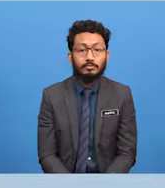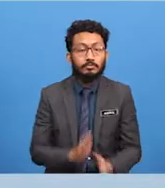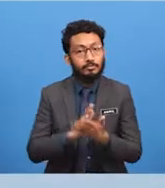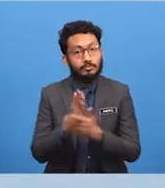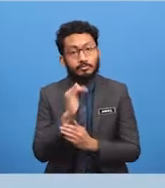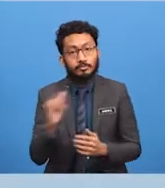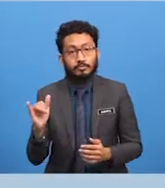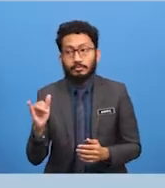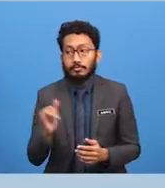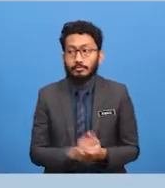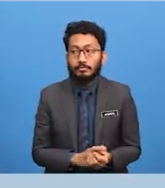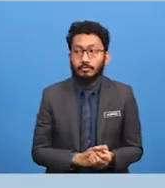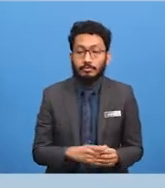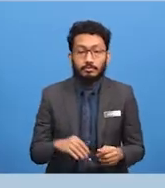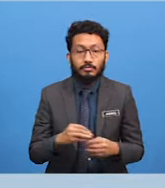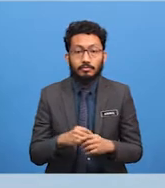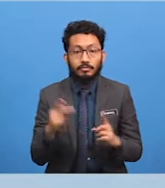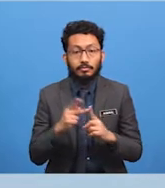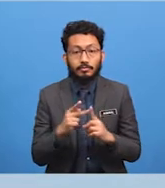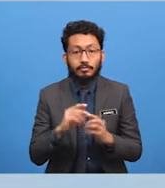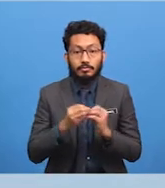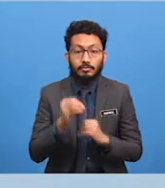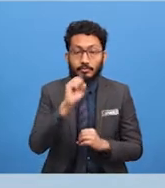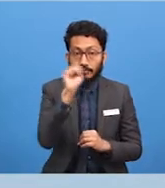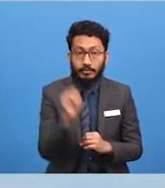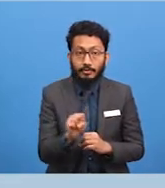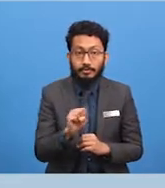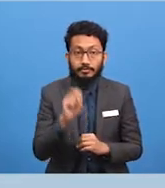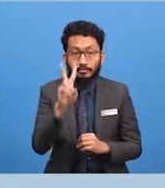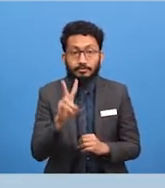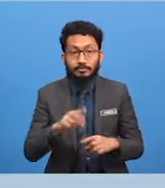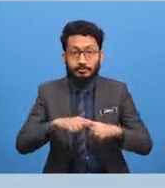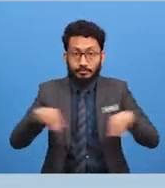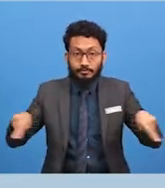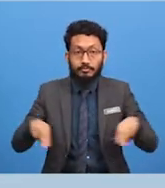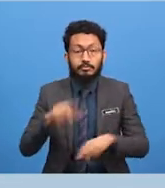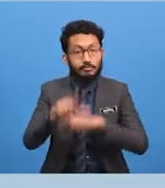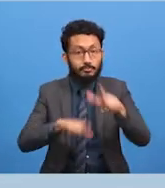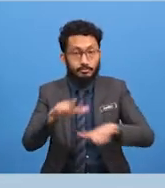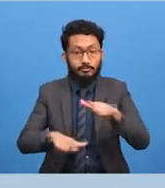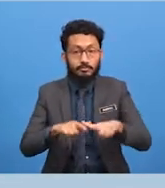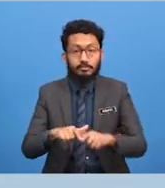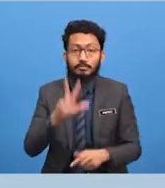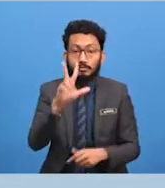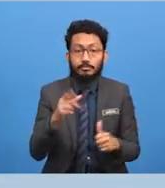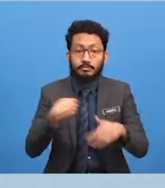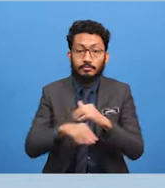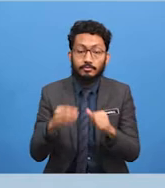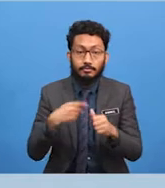Seterusnya, kita pergi kepada soalan yang kedua. Huraikan 3 langkah pertama dalam proses